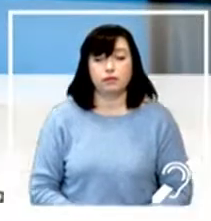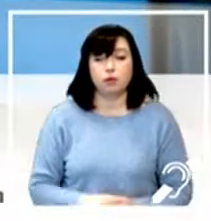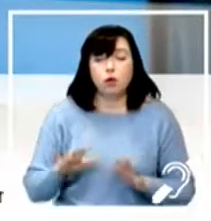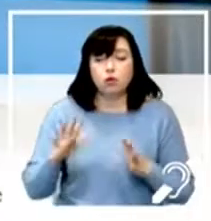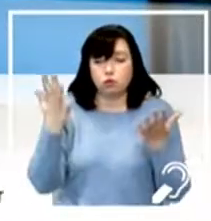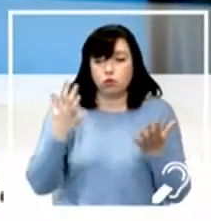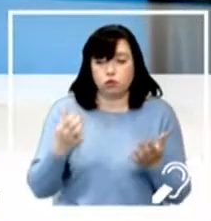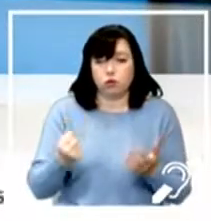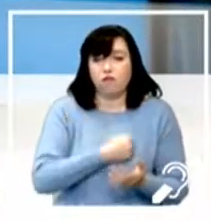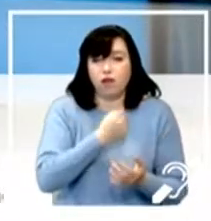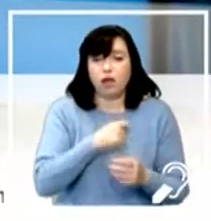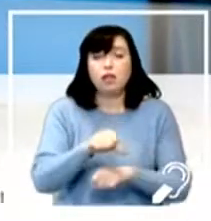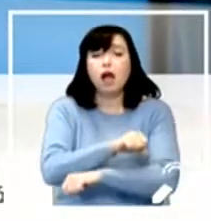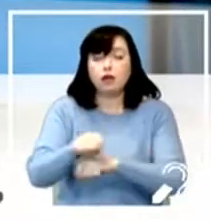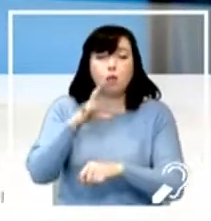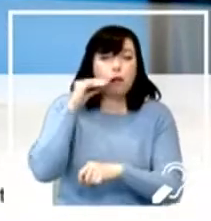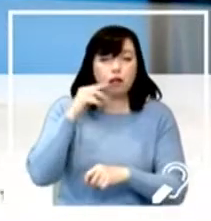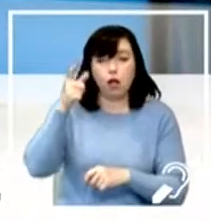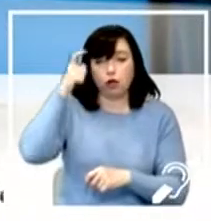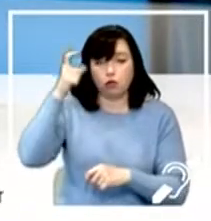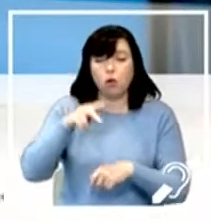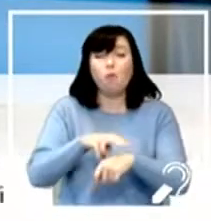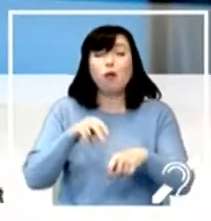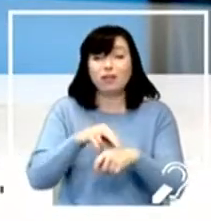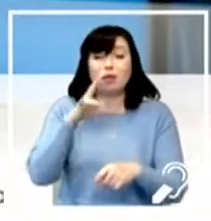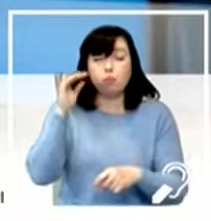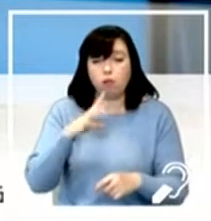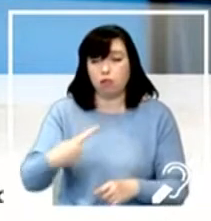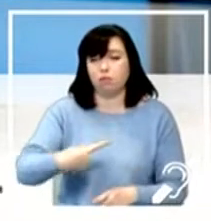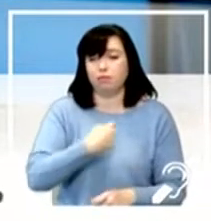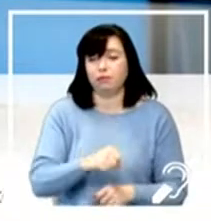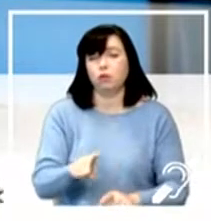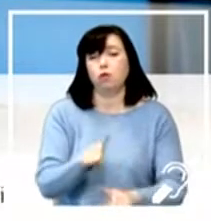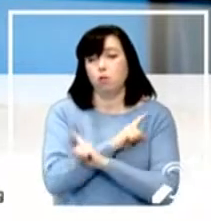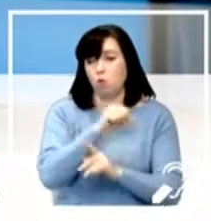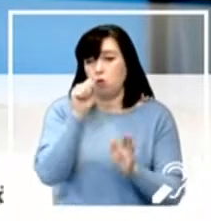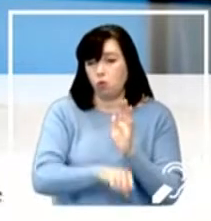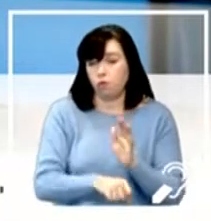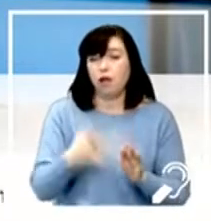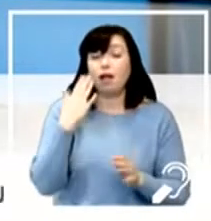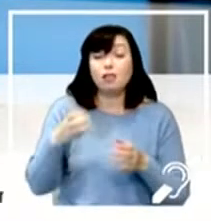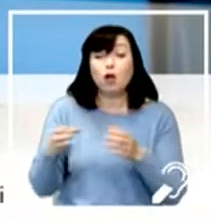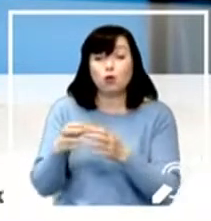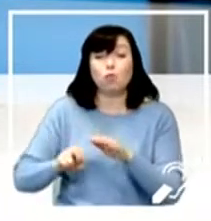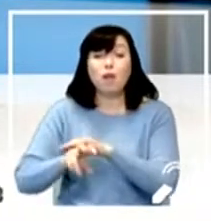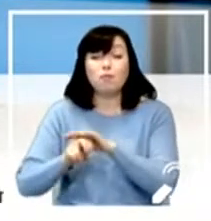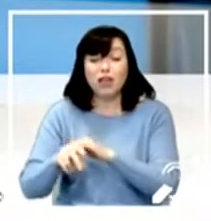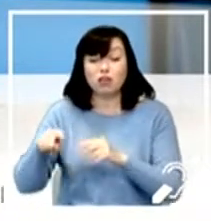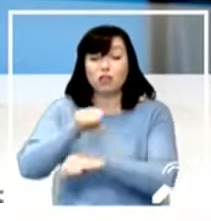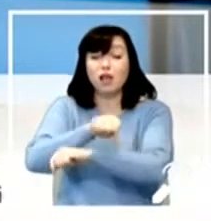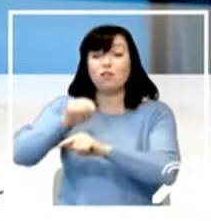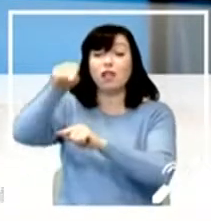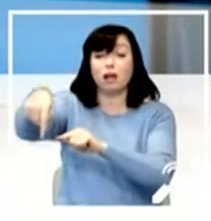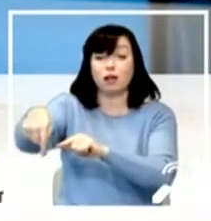Incident armat la granița Bulgariei cu Turcia. Un polițist bulgar a fost împușcat mortal după ce un grup de migranți aflat de cealaltă